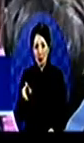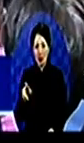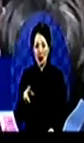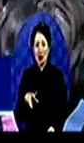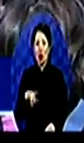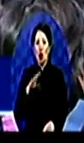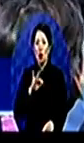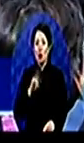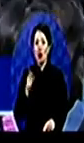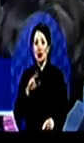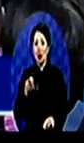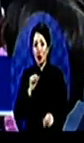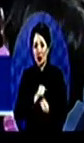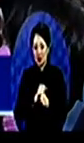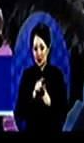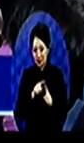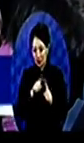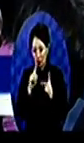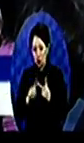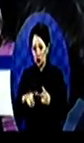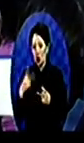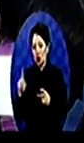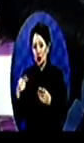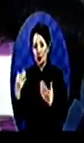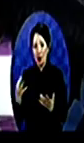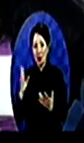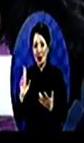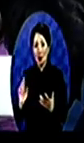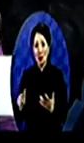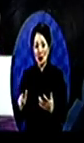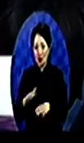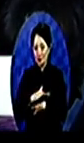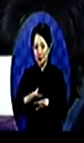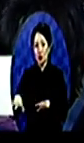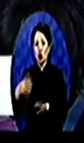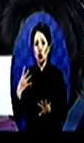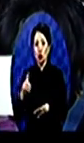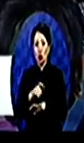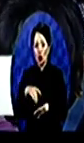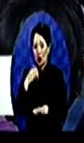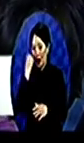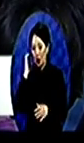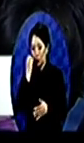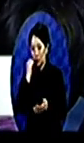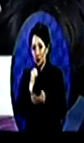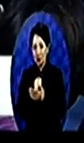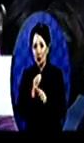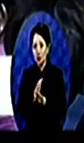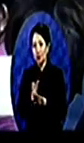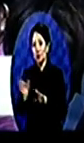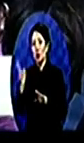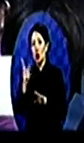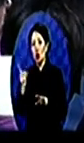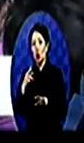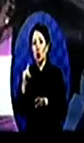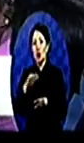байгаа. А нөгөөх нь 2.8 км урттай 9-р хорооны автобусны буудлын эцсээс 21-р гудам хүртэл ийм